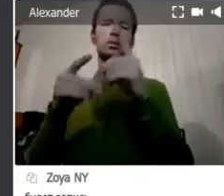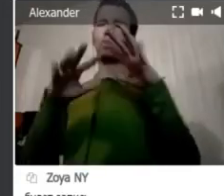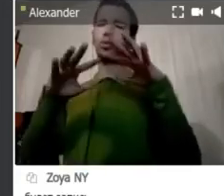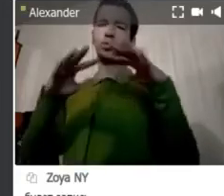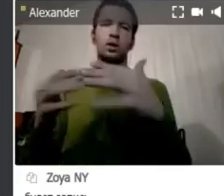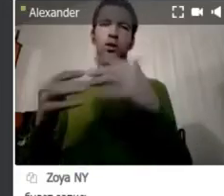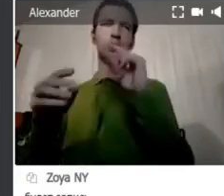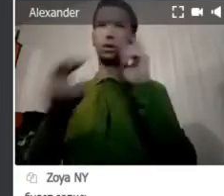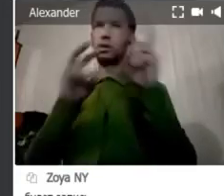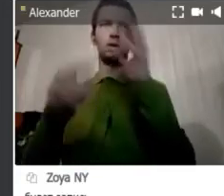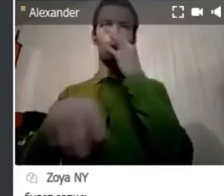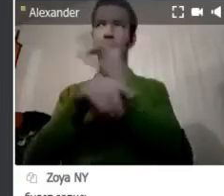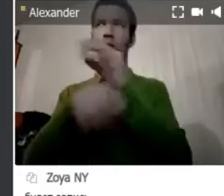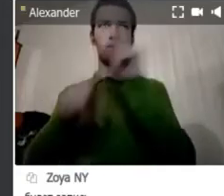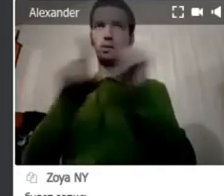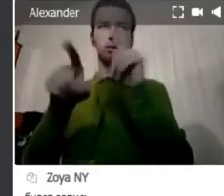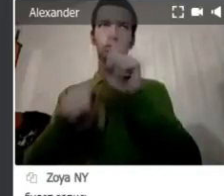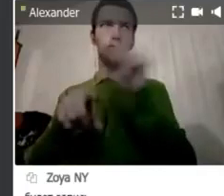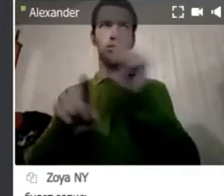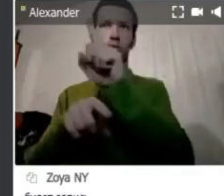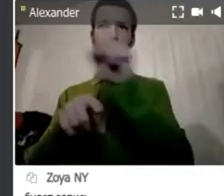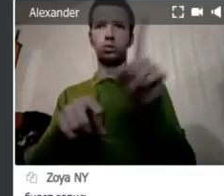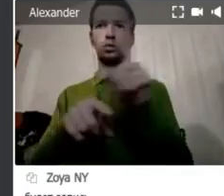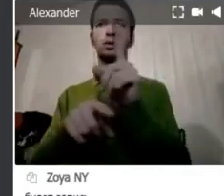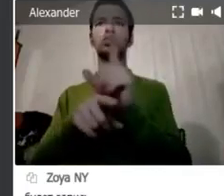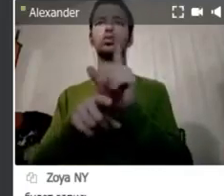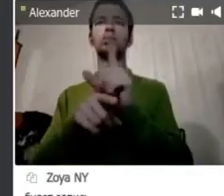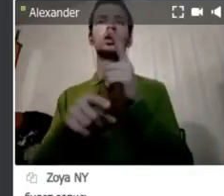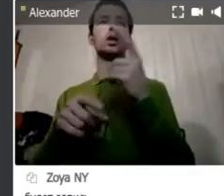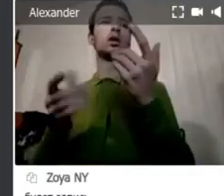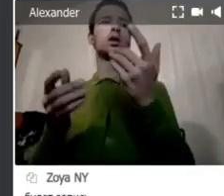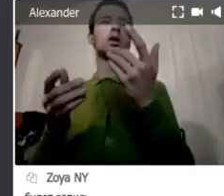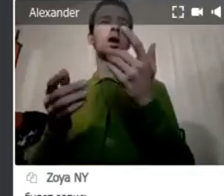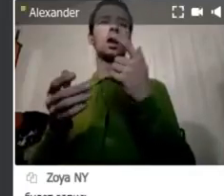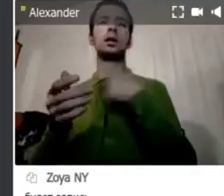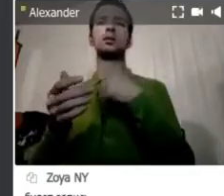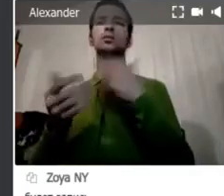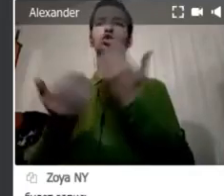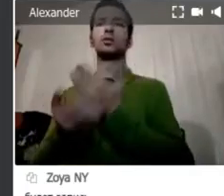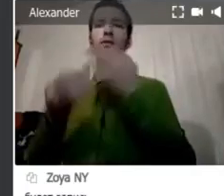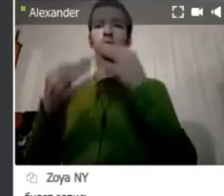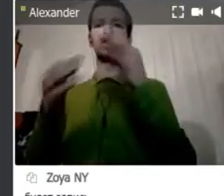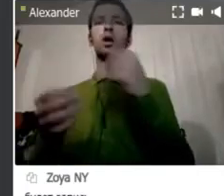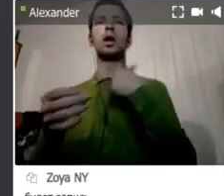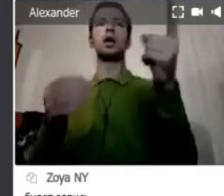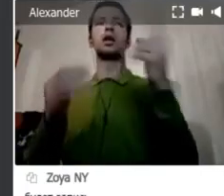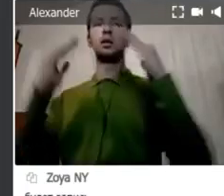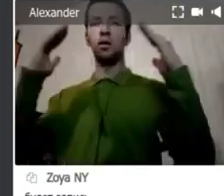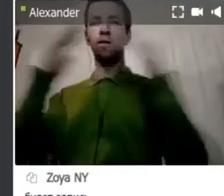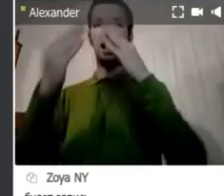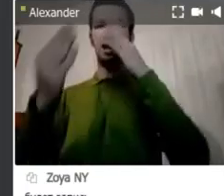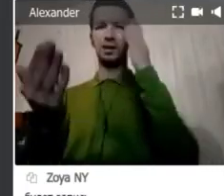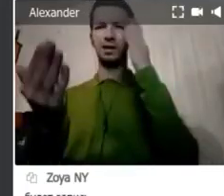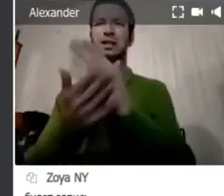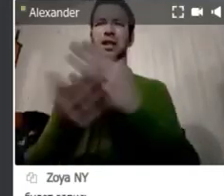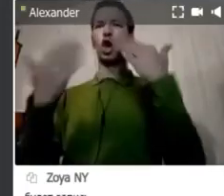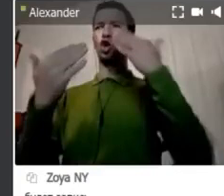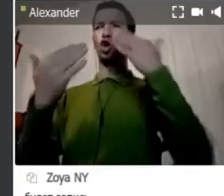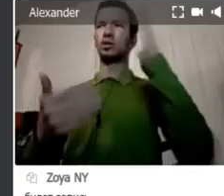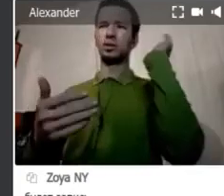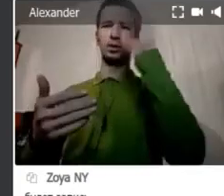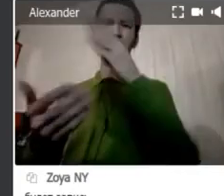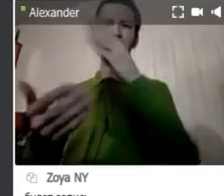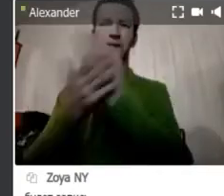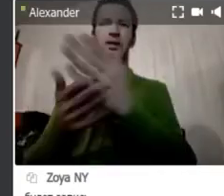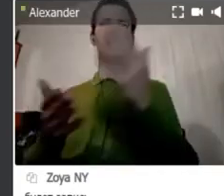уже обеспечены, он хочет просто спокойно жить. И тогда такой человек присматривается к сектору